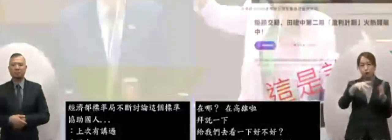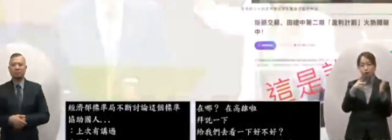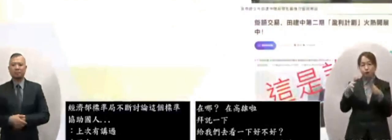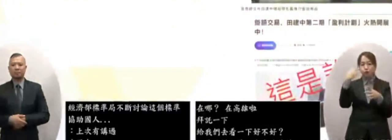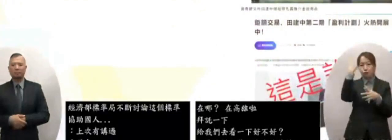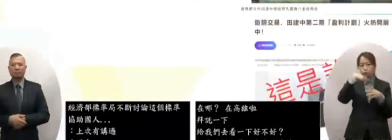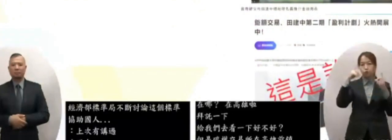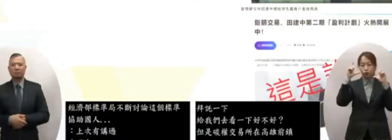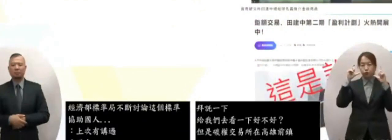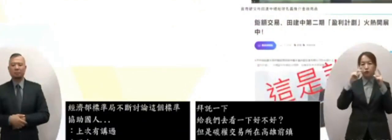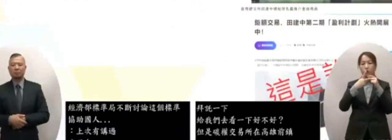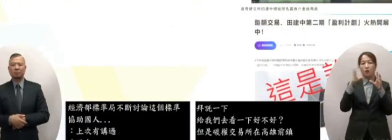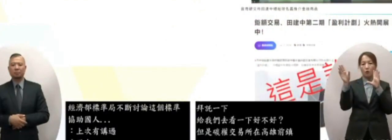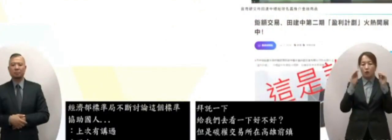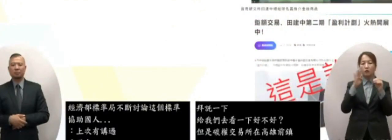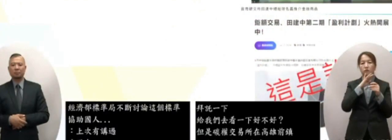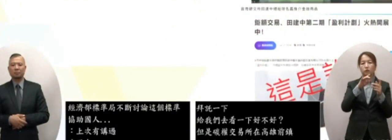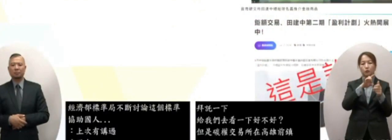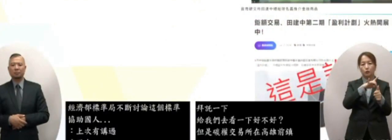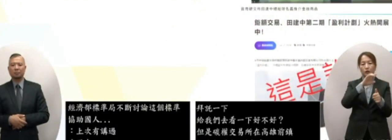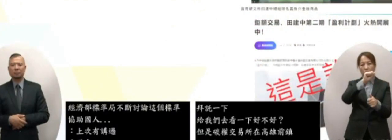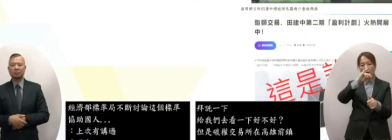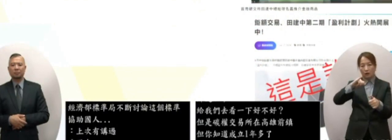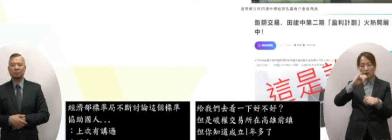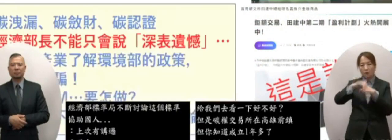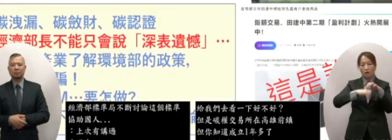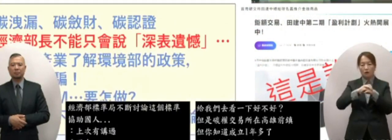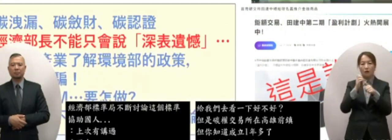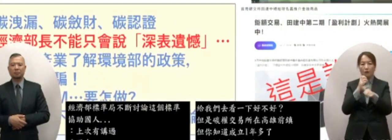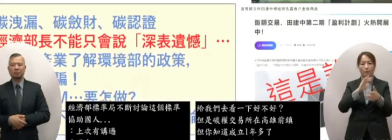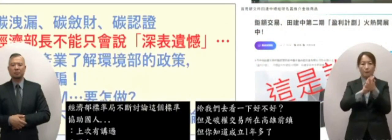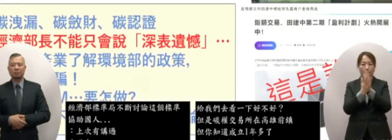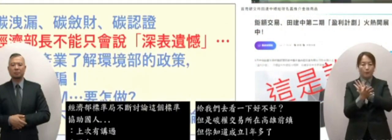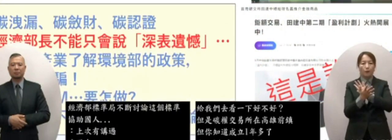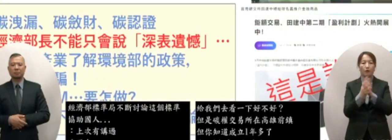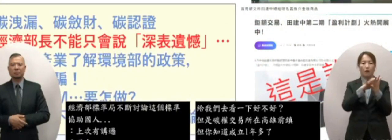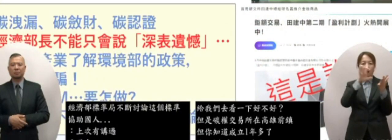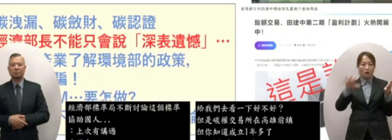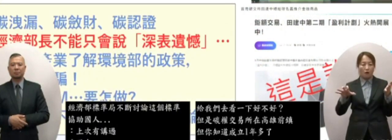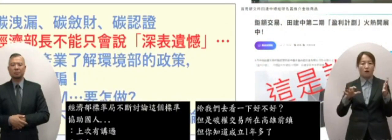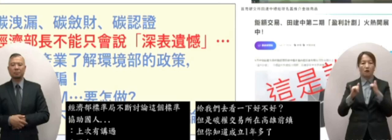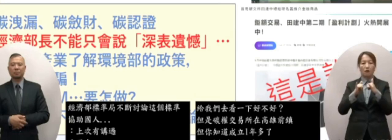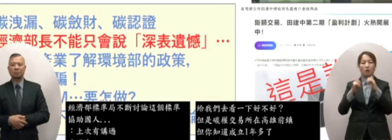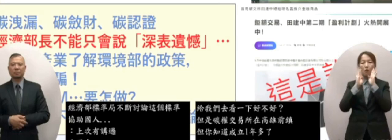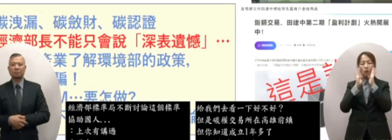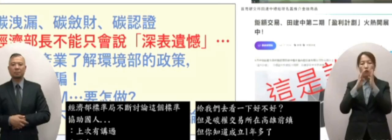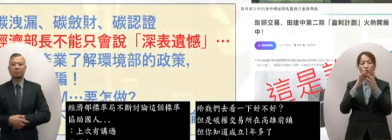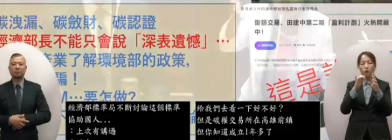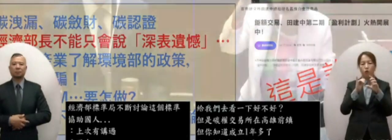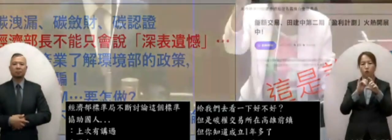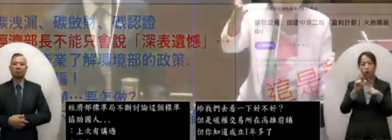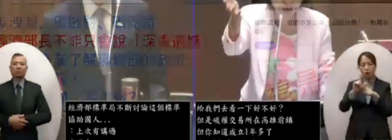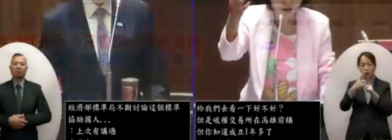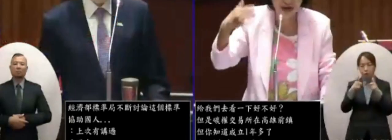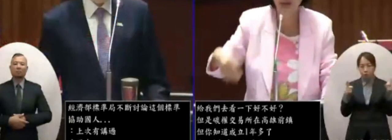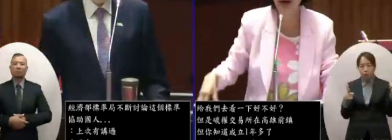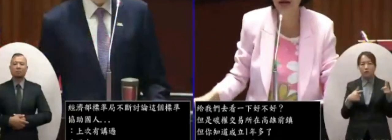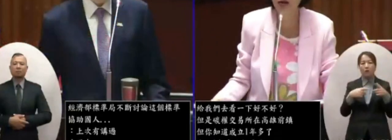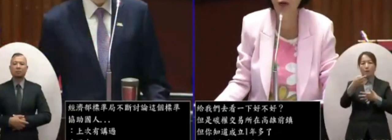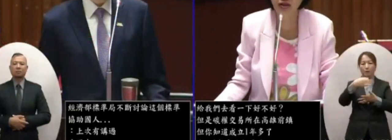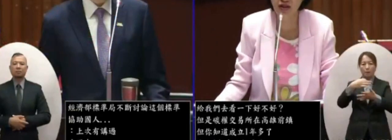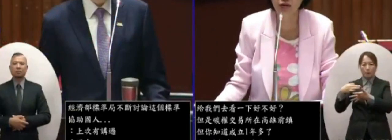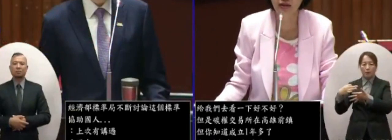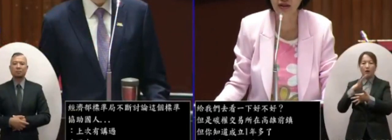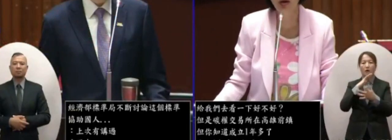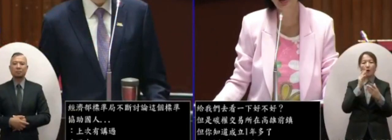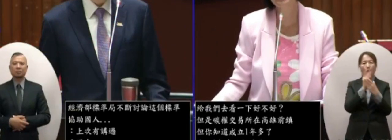用 AI 身伪的合成照片里面，在社群里面来贩卖广发金融商品跟投资的讯息。你光